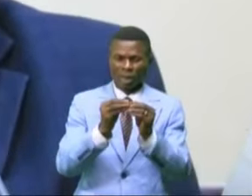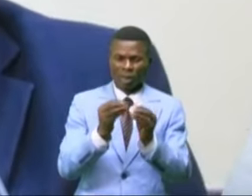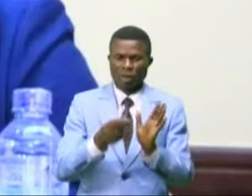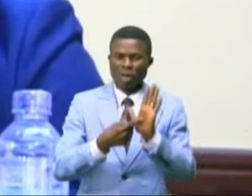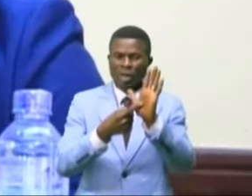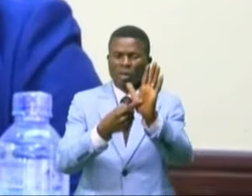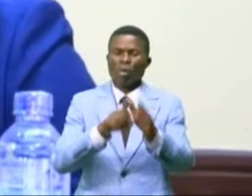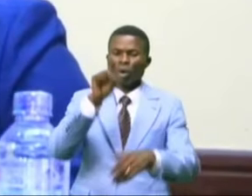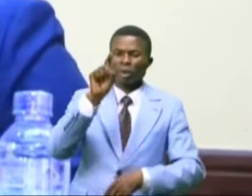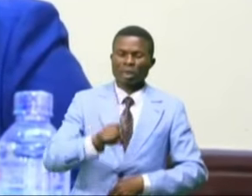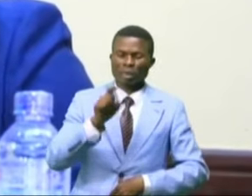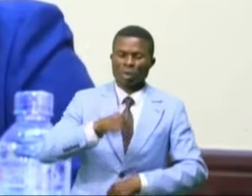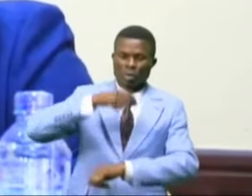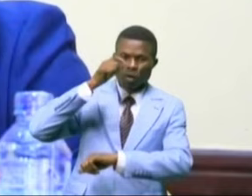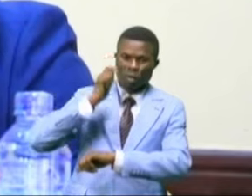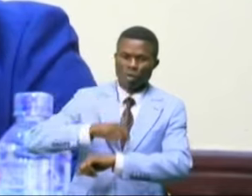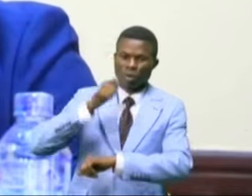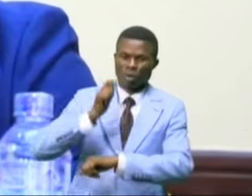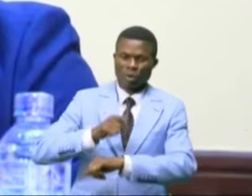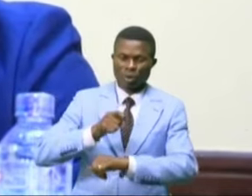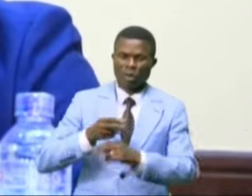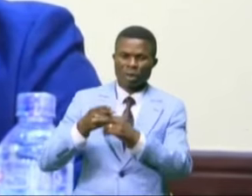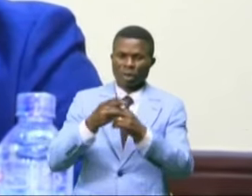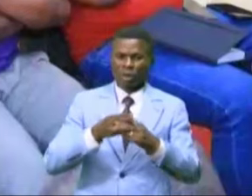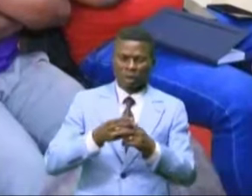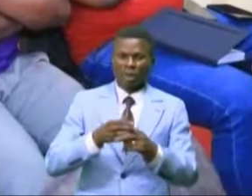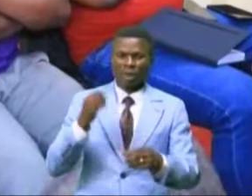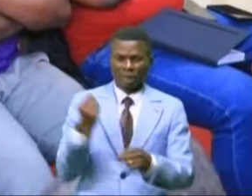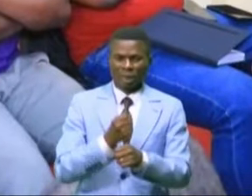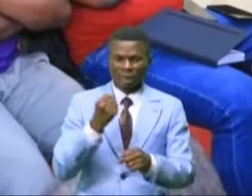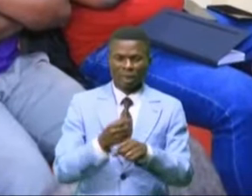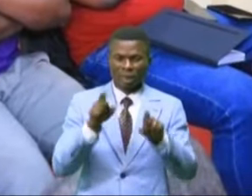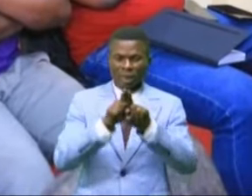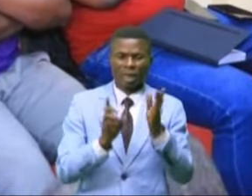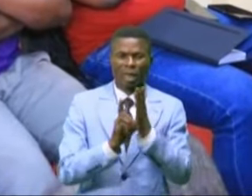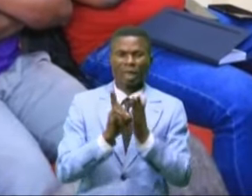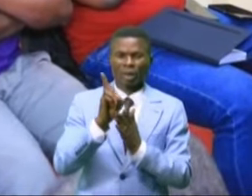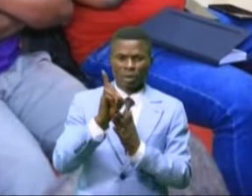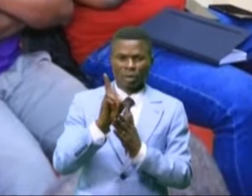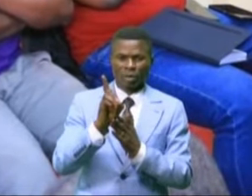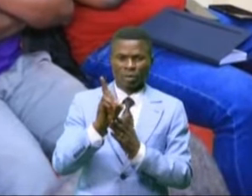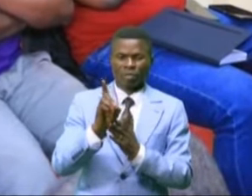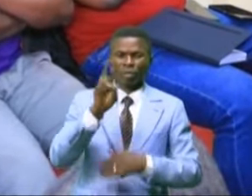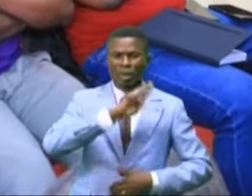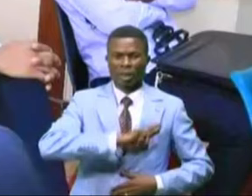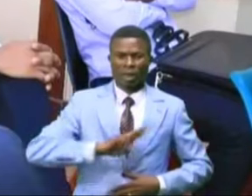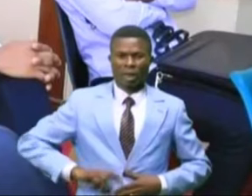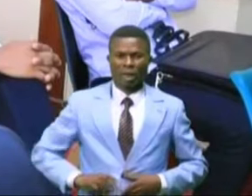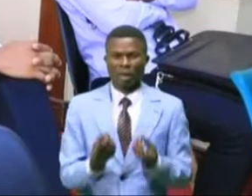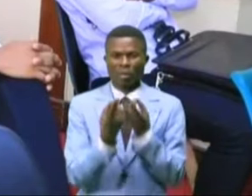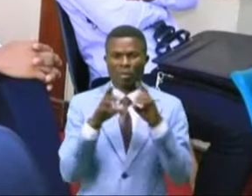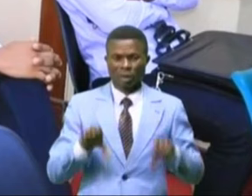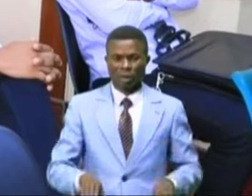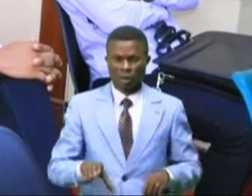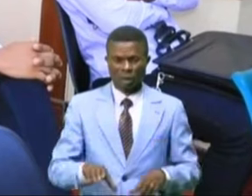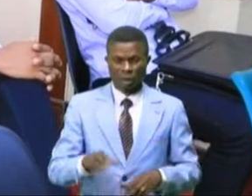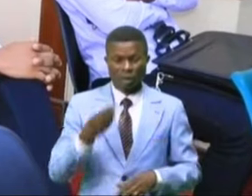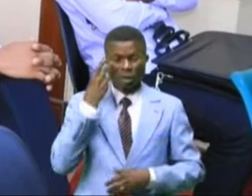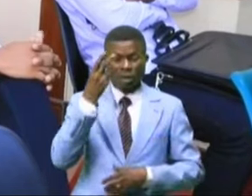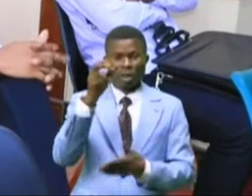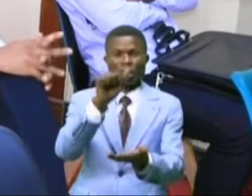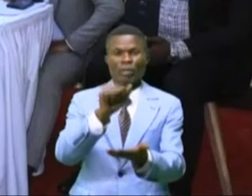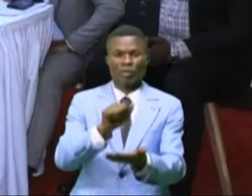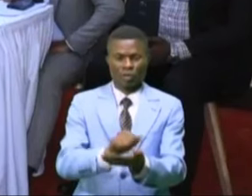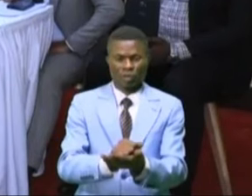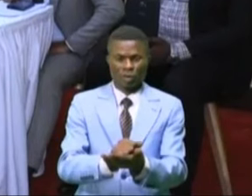sa soif de justice, de sécurité de l'emploi et du développement de la RDC. C'est cette vision